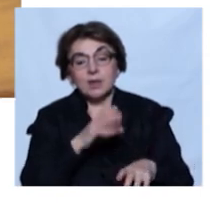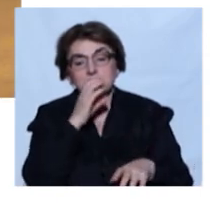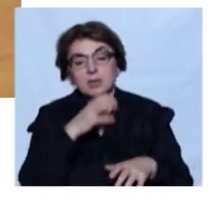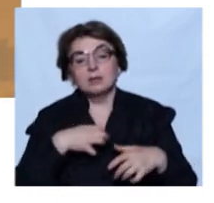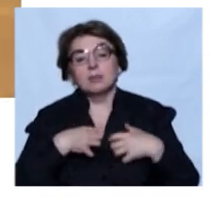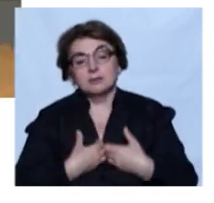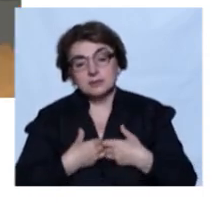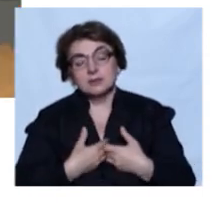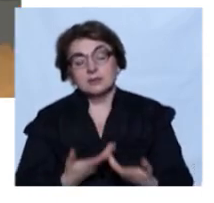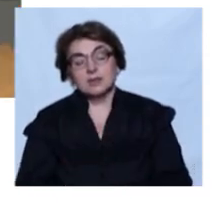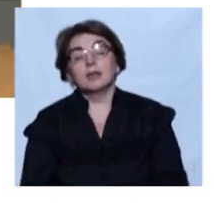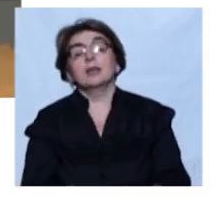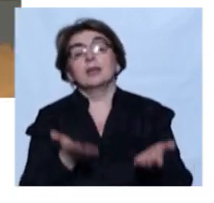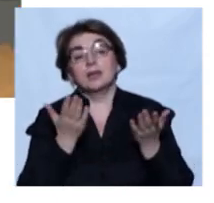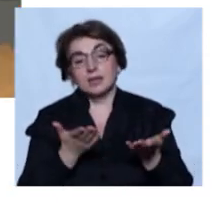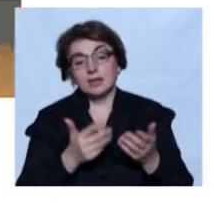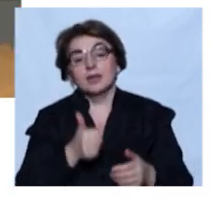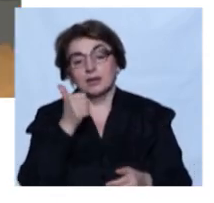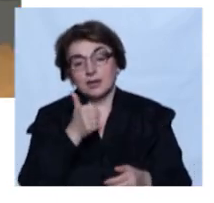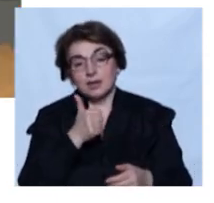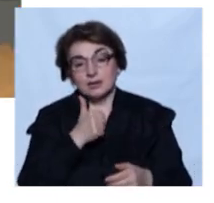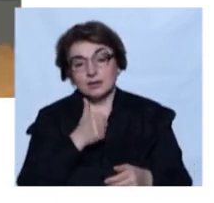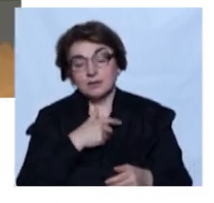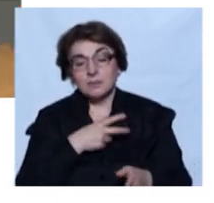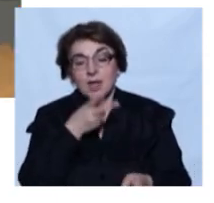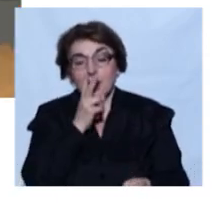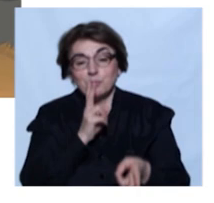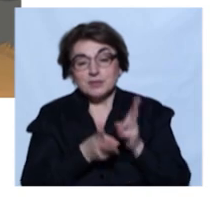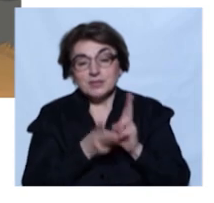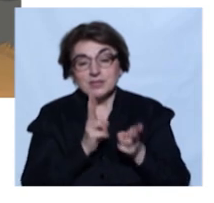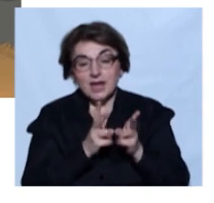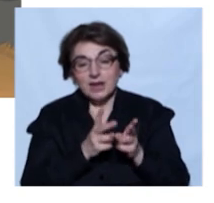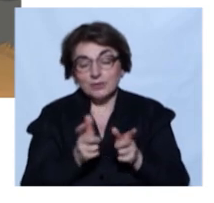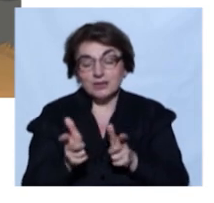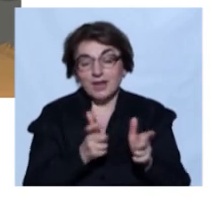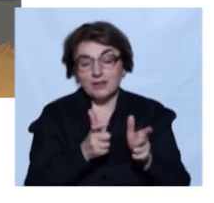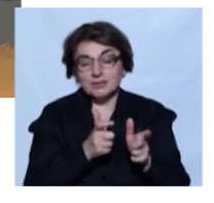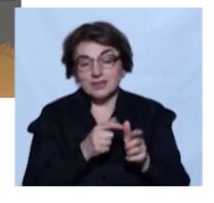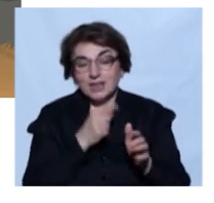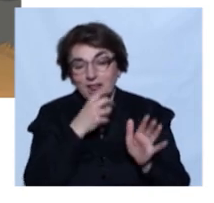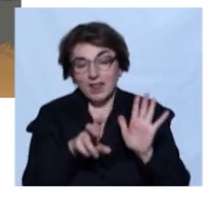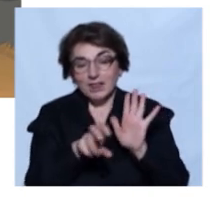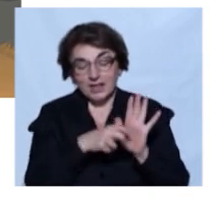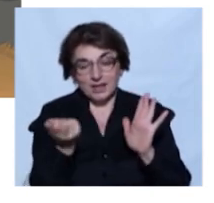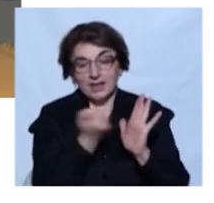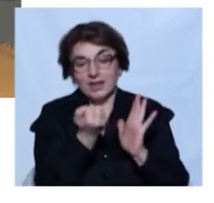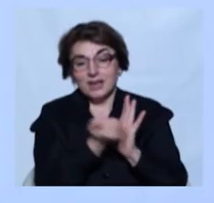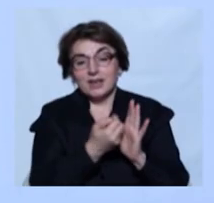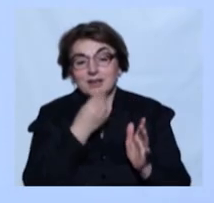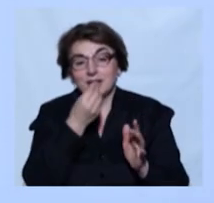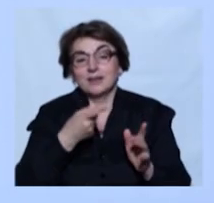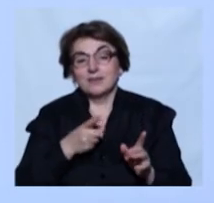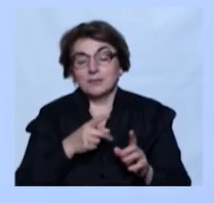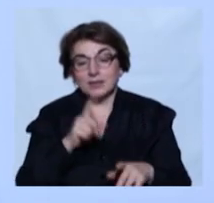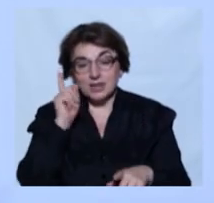თქვა: ახია ჩემზე, მზარეულად გავიზარდე, ნალბანდობას ვინ მსჯიდაო.